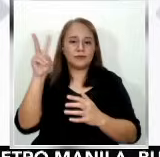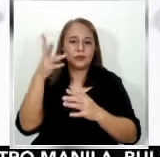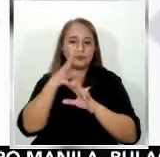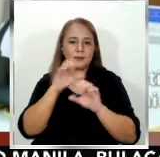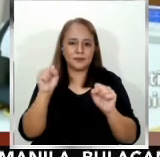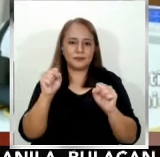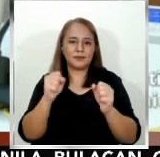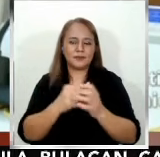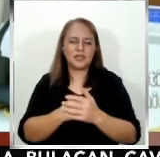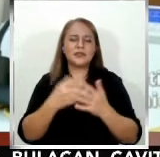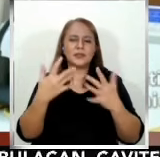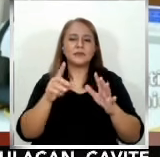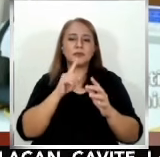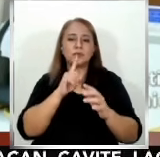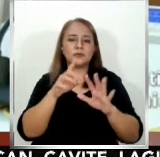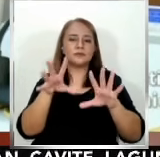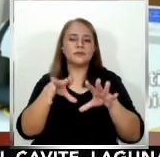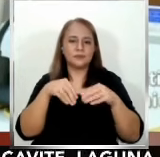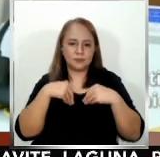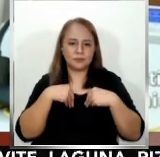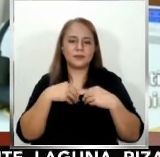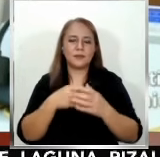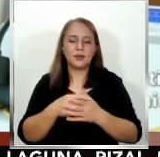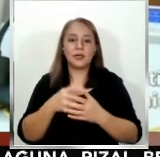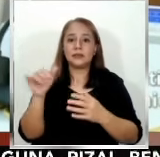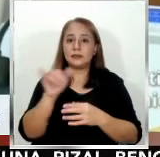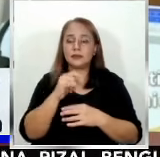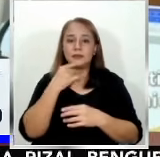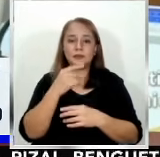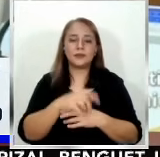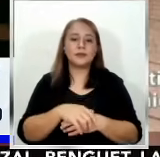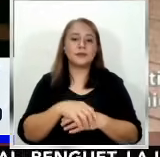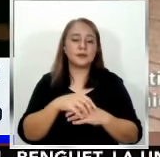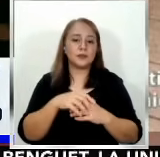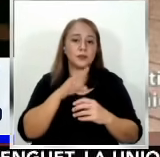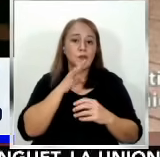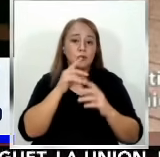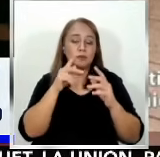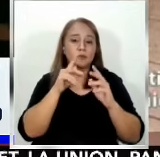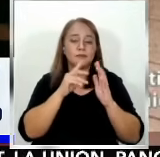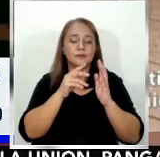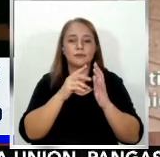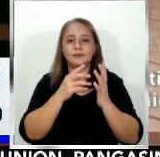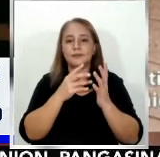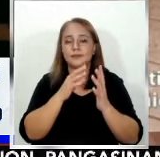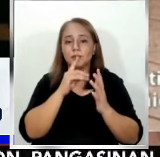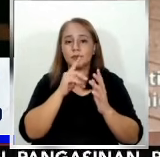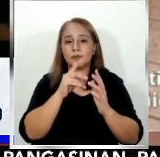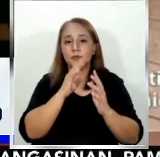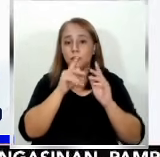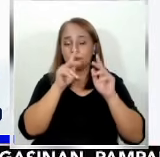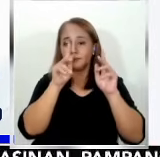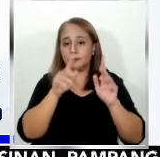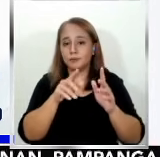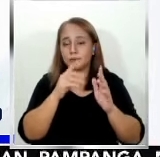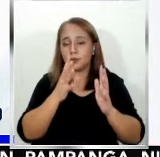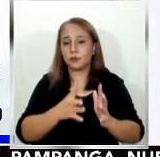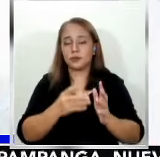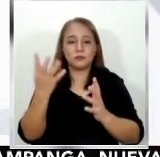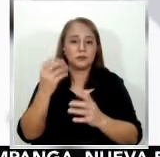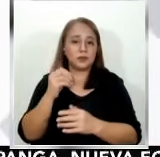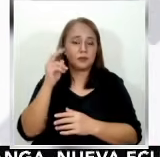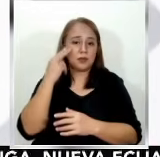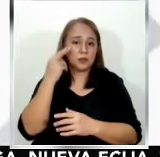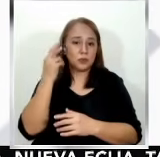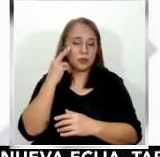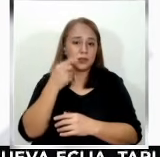Tinanggal lang. Kinumpirma rin ito ni Presidential Spokesperson Harry Roque, nakasama rin ng Pangulo sa Talk to the People kagabi. To be more